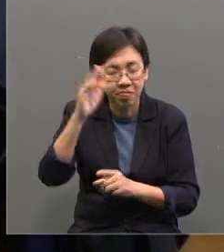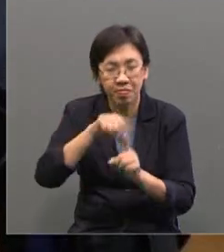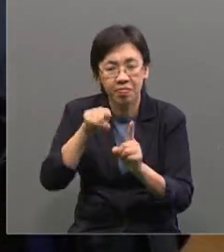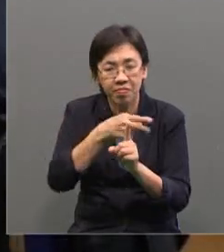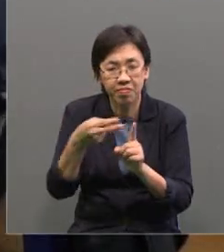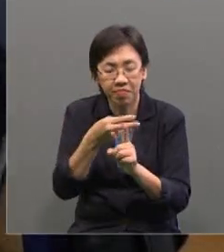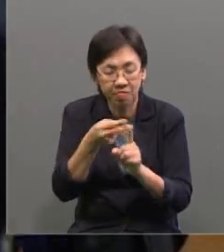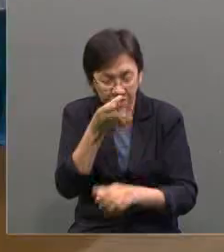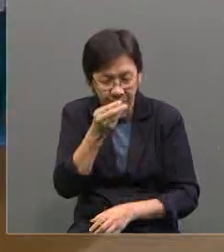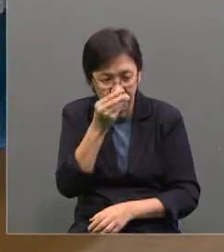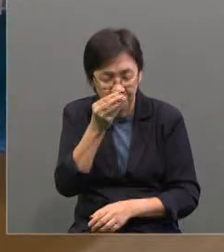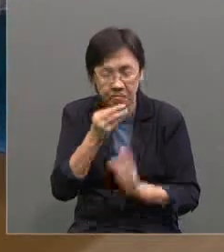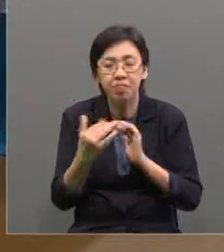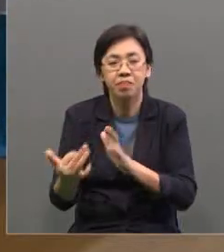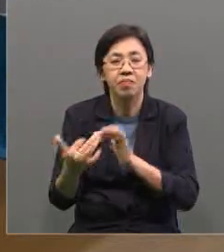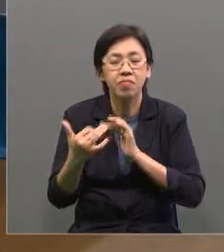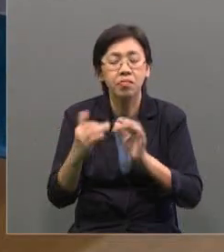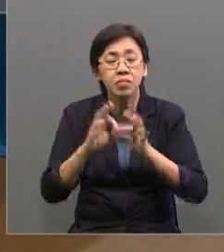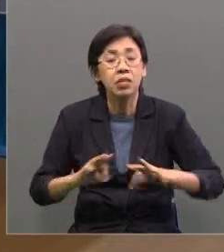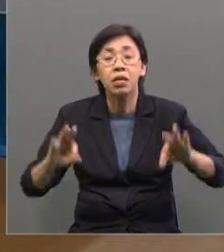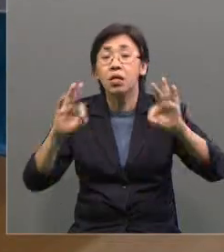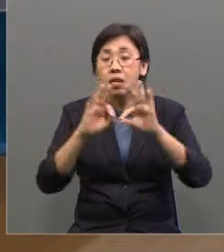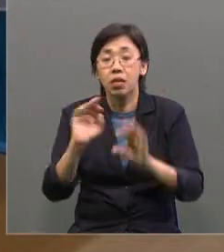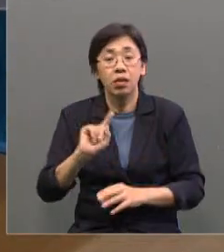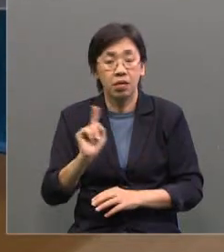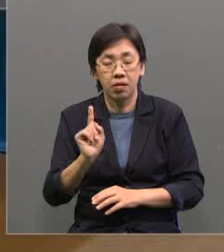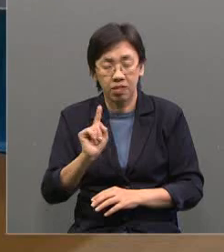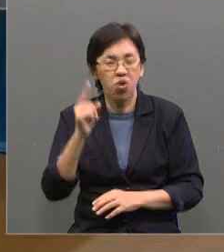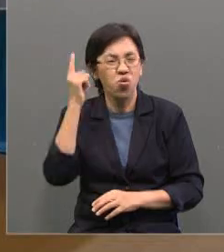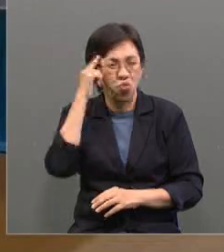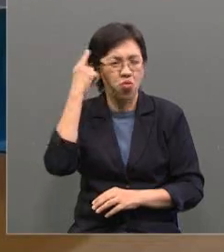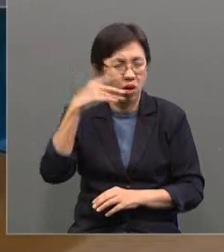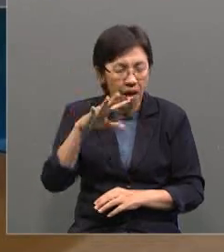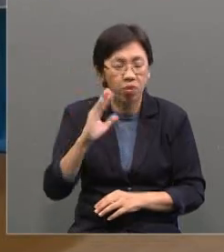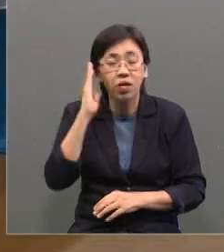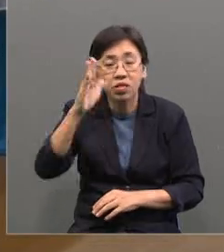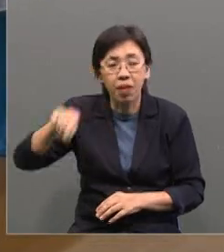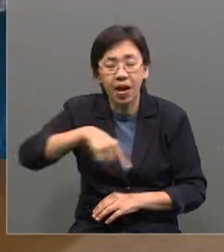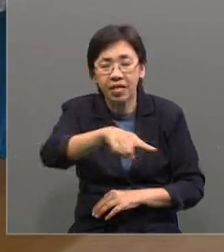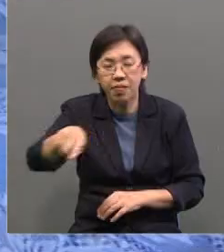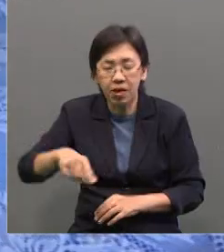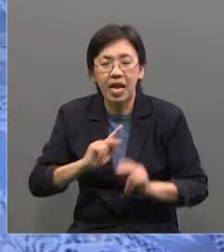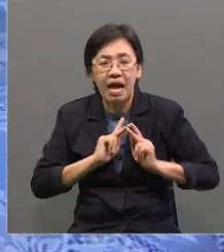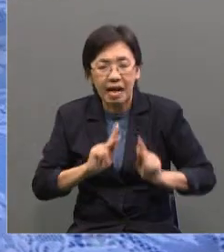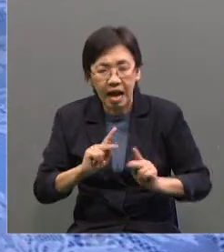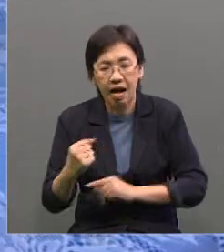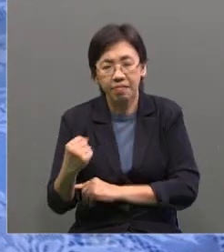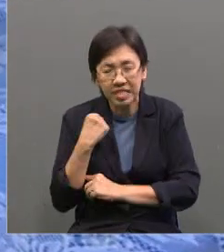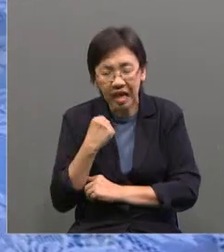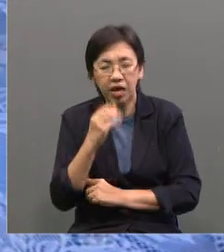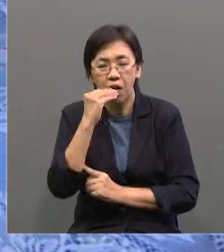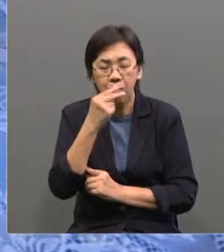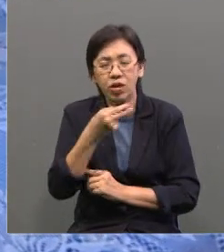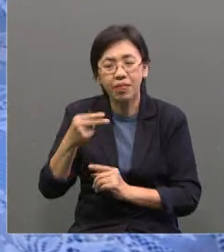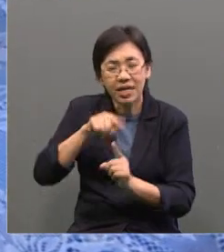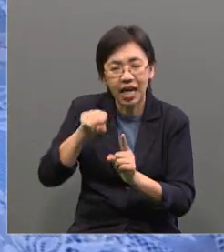ษะภาษาอังกฤษในการสื่อสารที่สำคัญก็คือมีทักษะแล้วก็ต้องทำให้น้องๆเนี่ยมีความกล้าในการที่จะใช้ภา